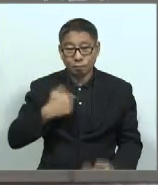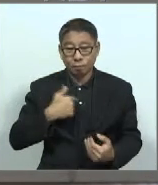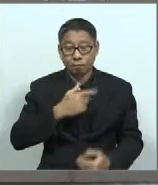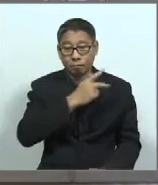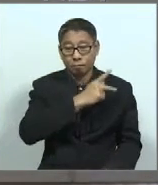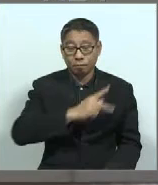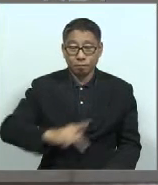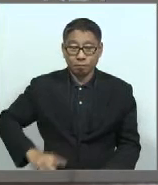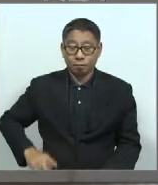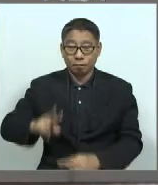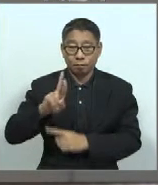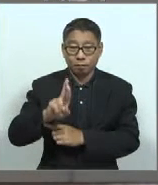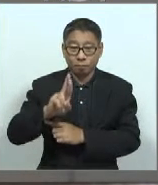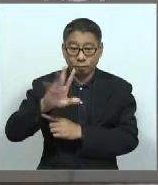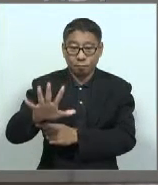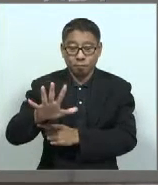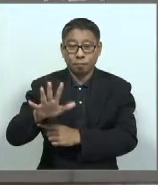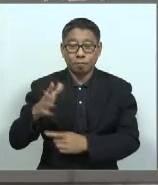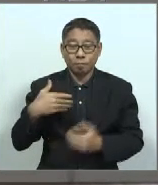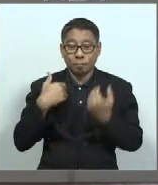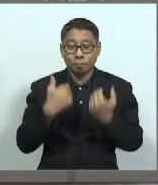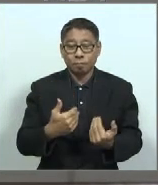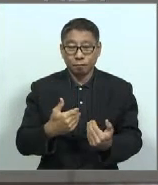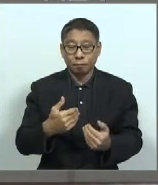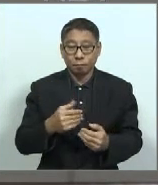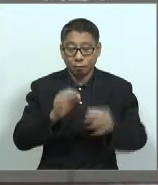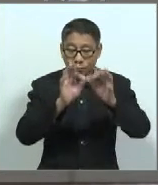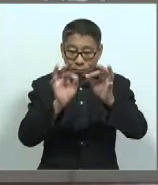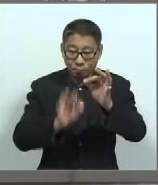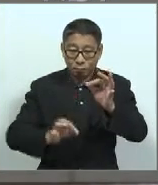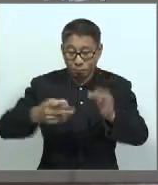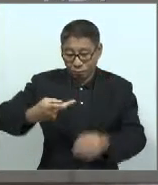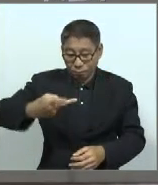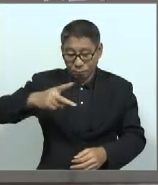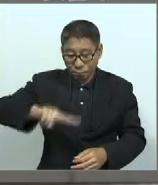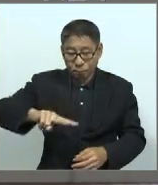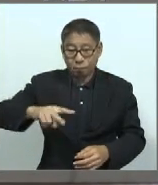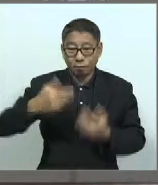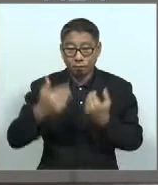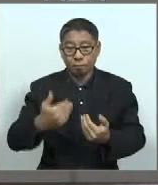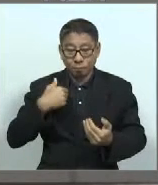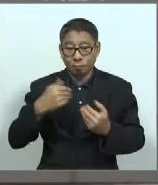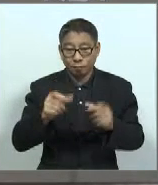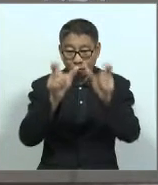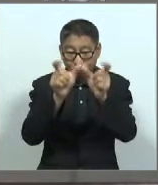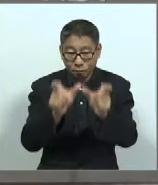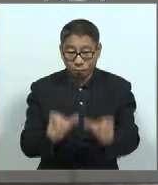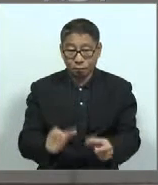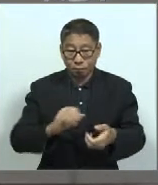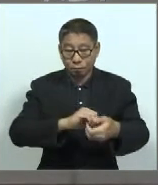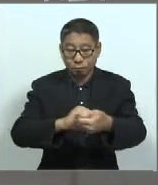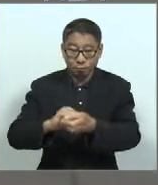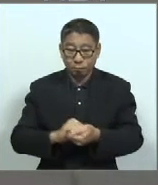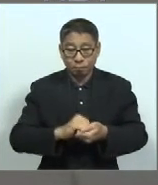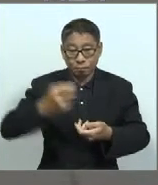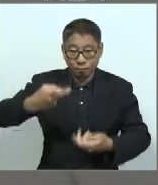บาทสมเด็จพระจุลจอมเกล้าเจ้าอยู่หัวรัชกาลที่5ทรงพระราชนิพนธ์แปลและพระราชนิพนธ์โคลงสุภาษิตร่วมกับนัก